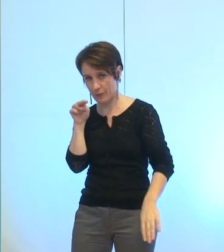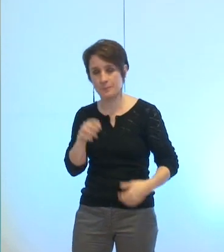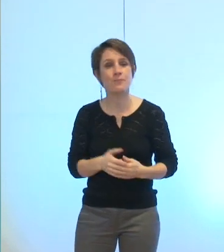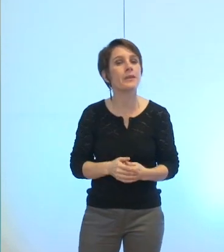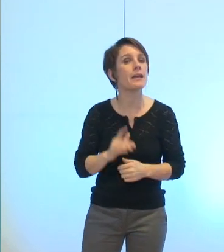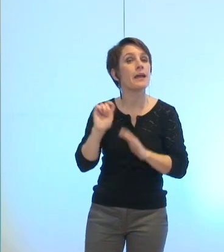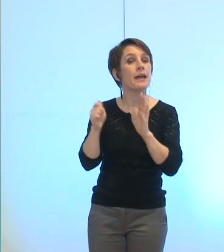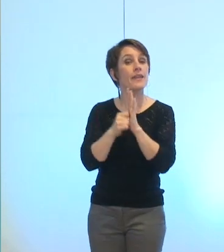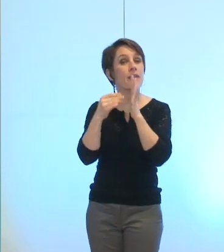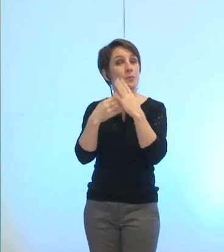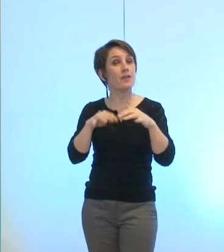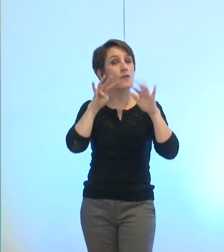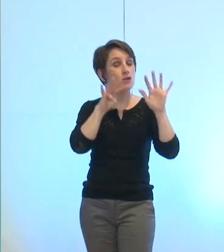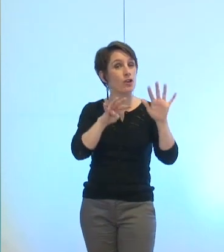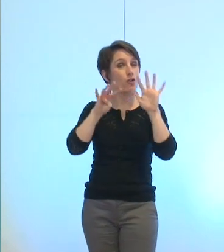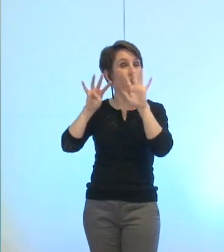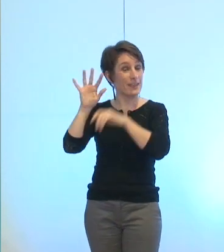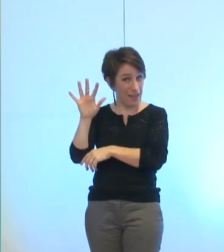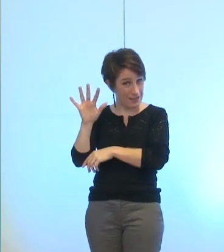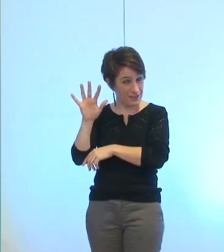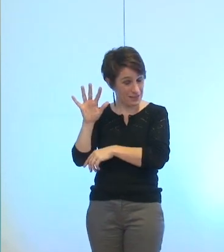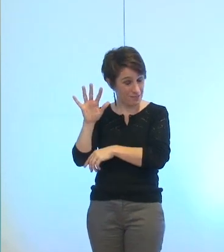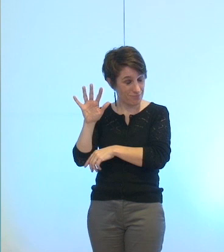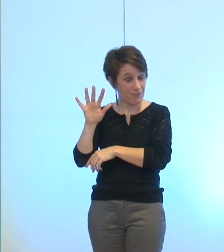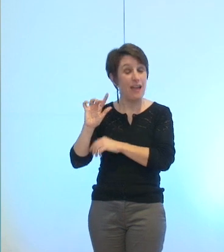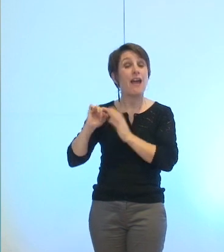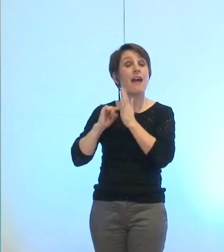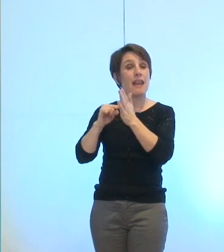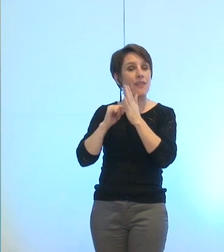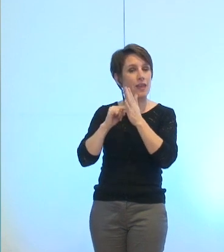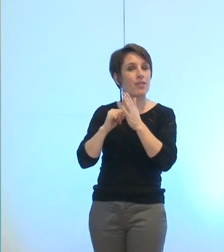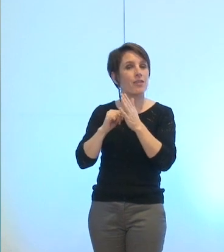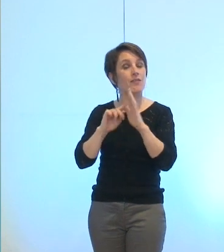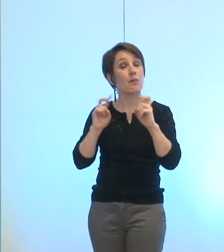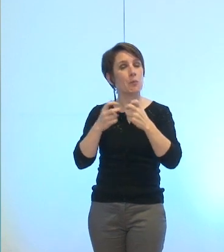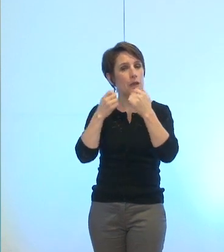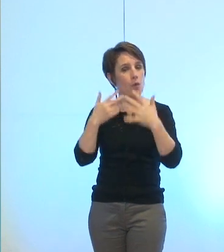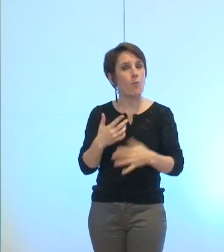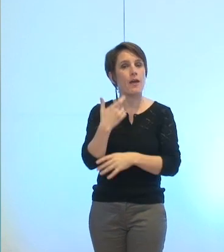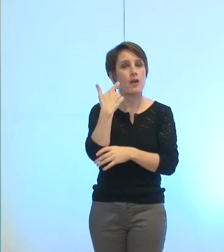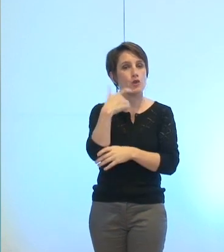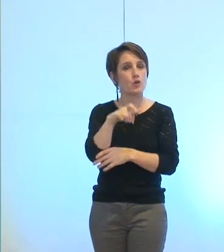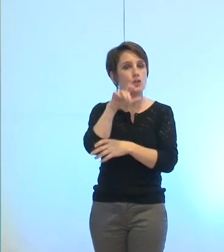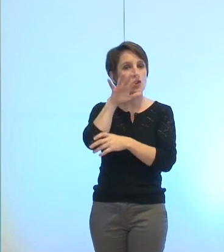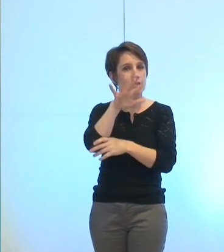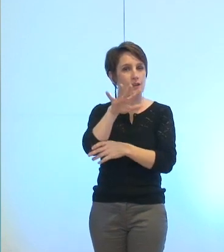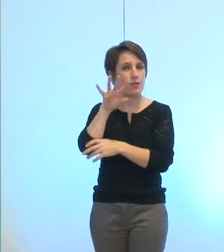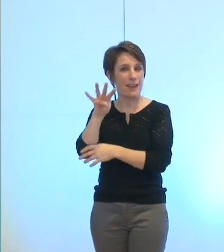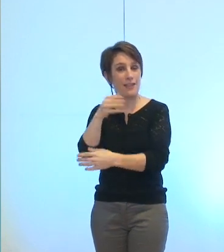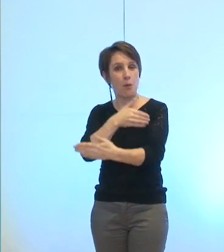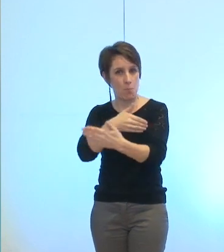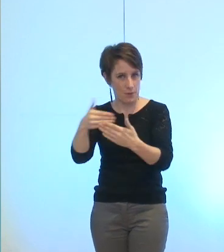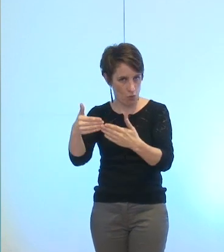dette c'est s'élève à 254 millions